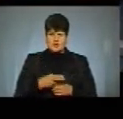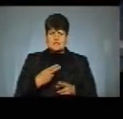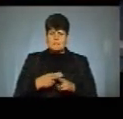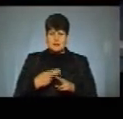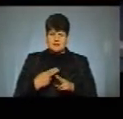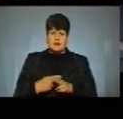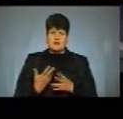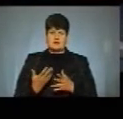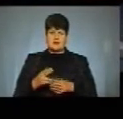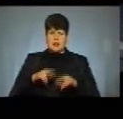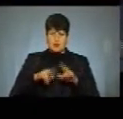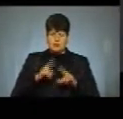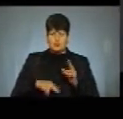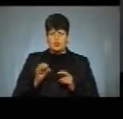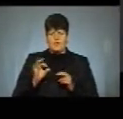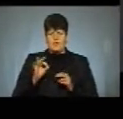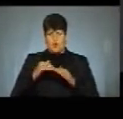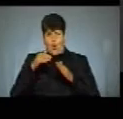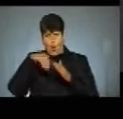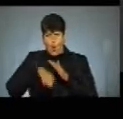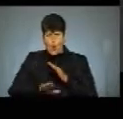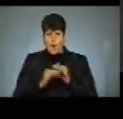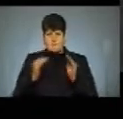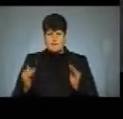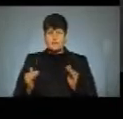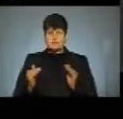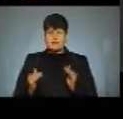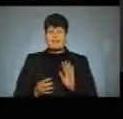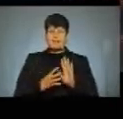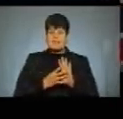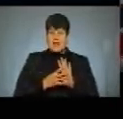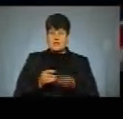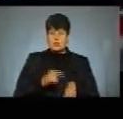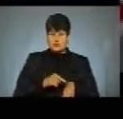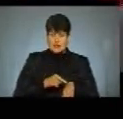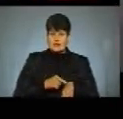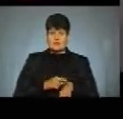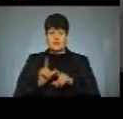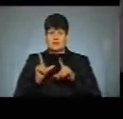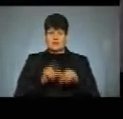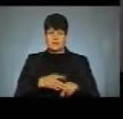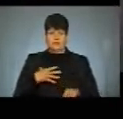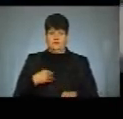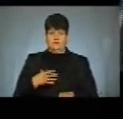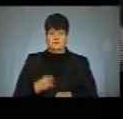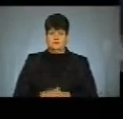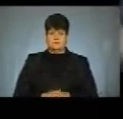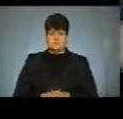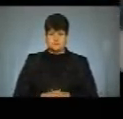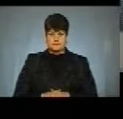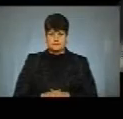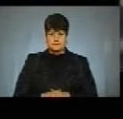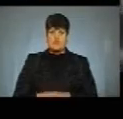військом для побудови окопів і бліндажів. О 9-й годині студенти вирушили до Львова.